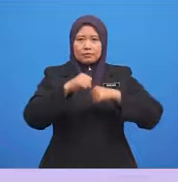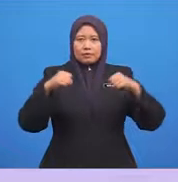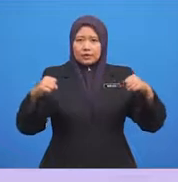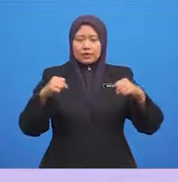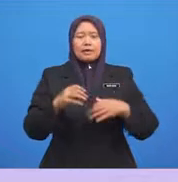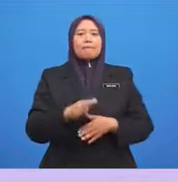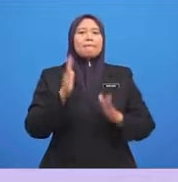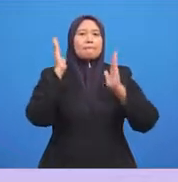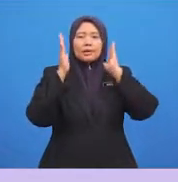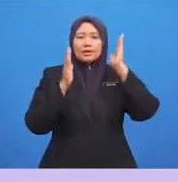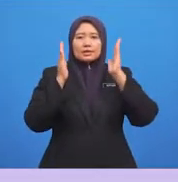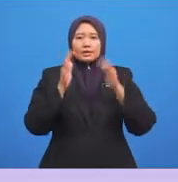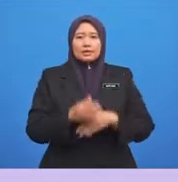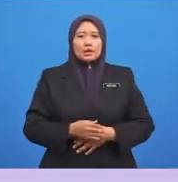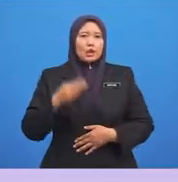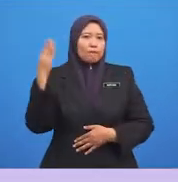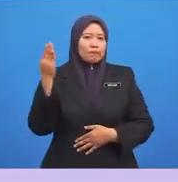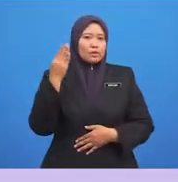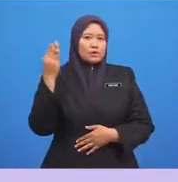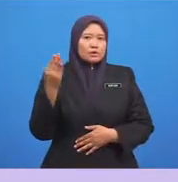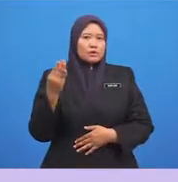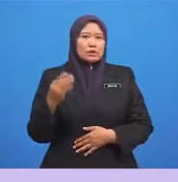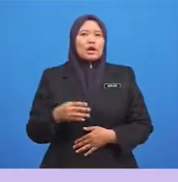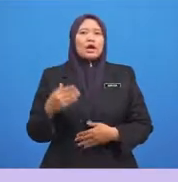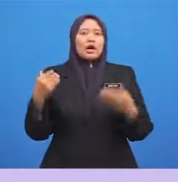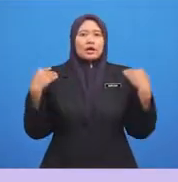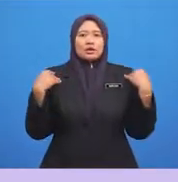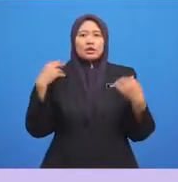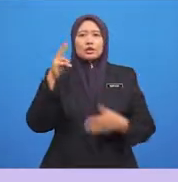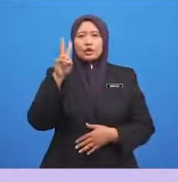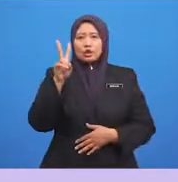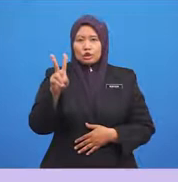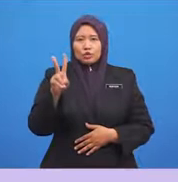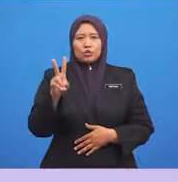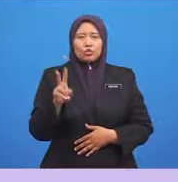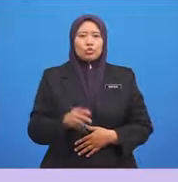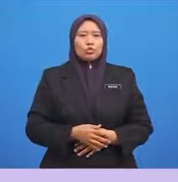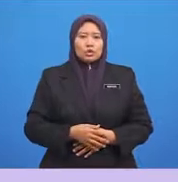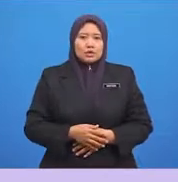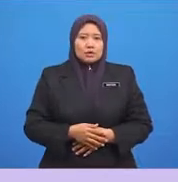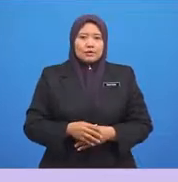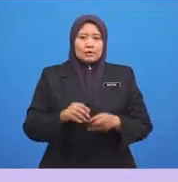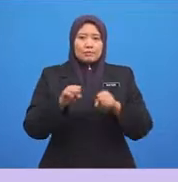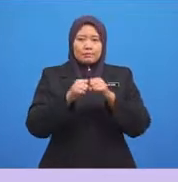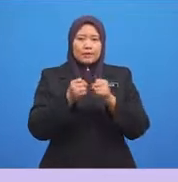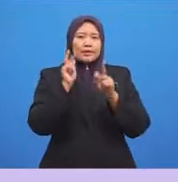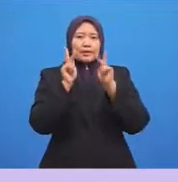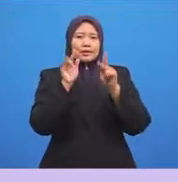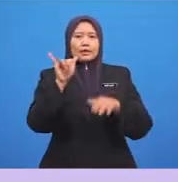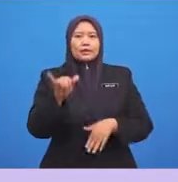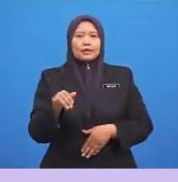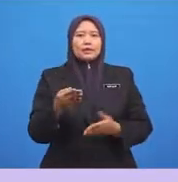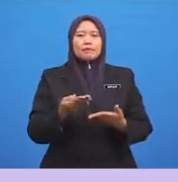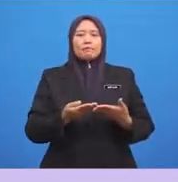Simpulan bahasa biasanya terdiri daripada dua patah kata